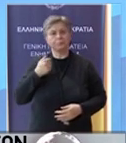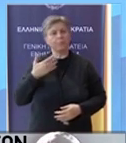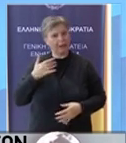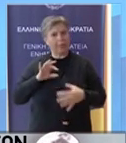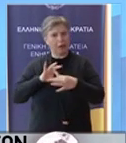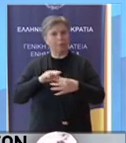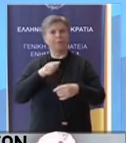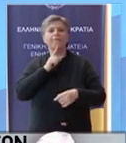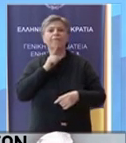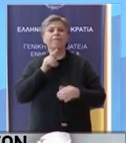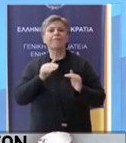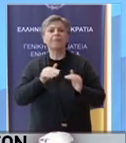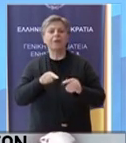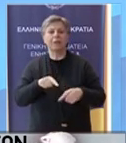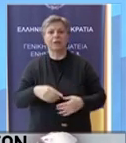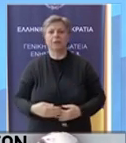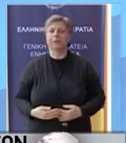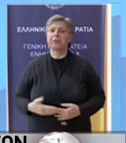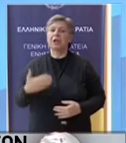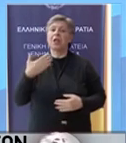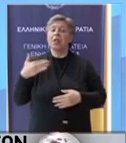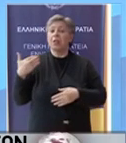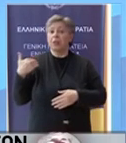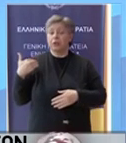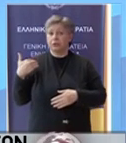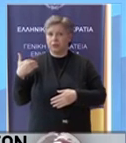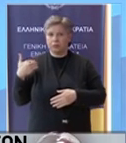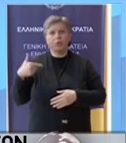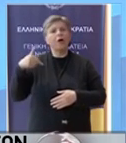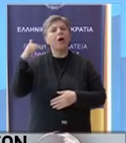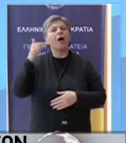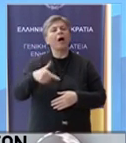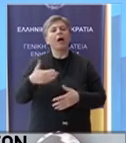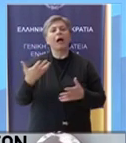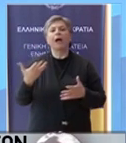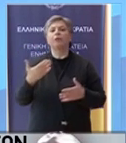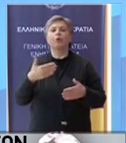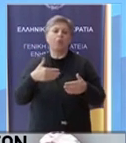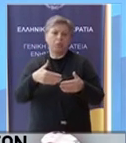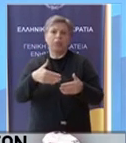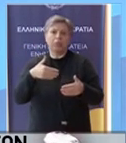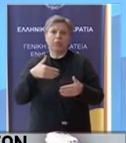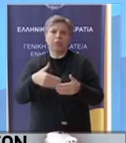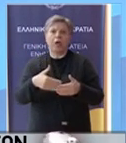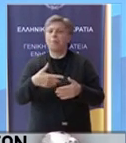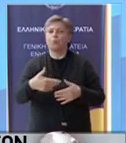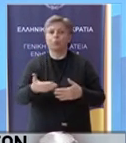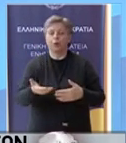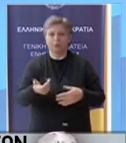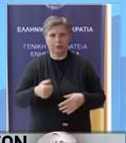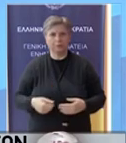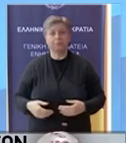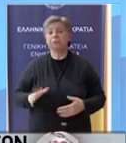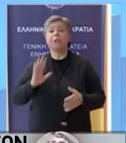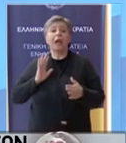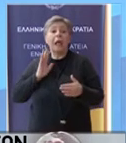ρωτήσω, ανεξάρτητα, το Ραδιοτηλεοπτικό Συμβούλιο θα καταλήξει ένα χρονοδιάγραμμα για τη διενέργεια του διαγωνισμού. Μέχρι